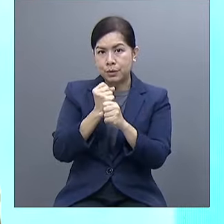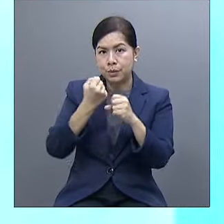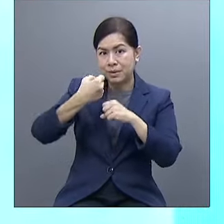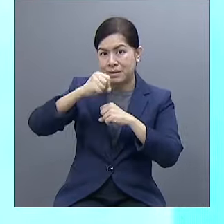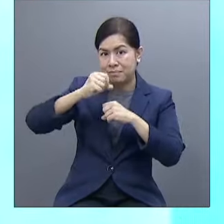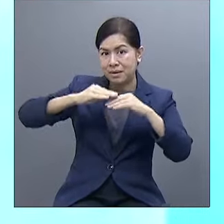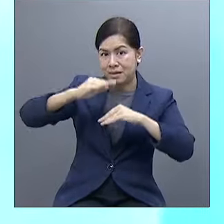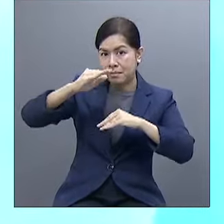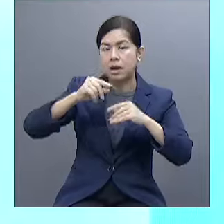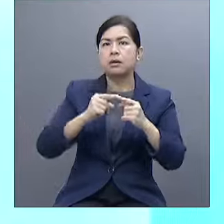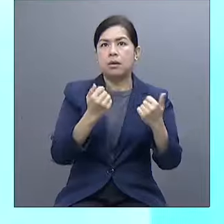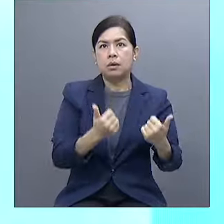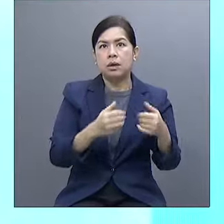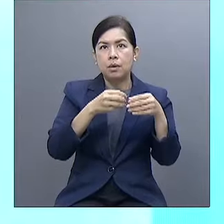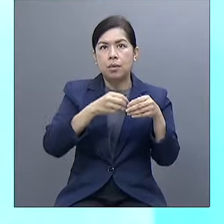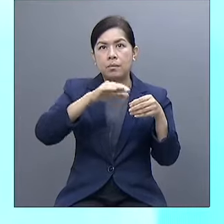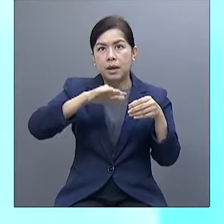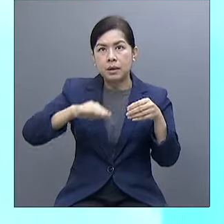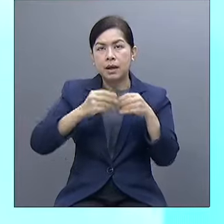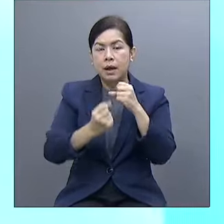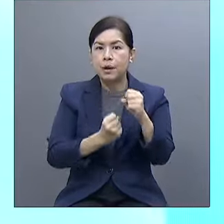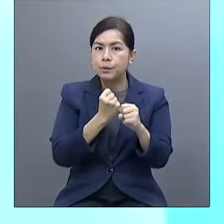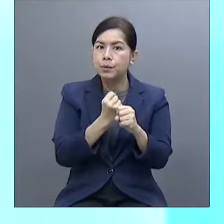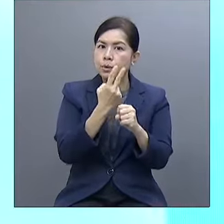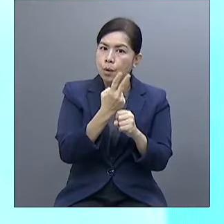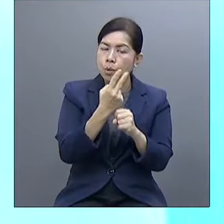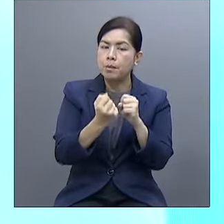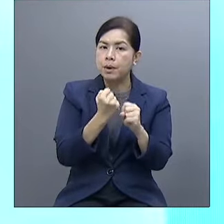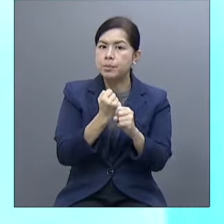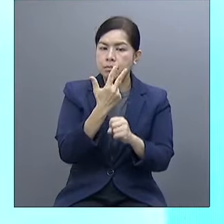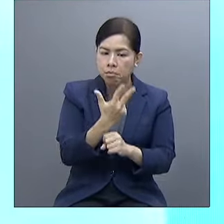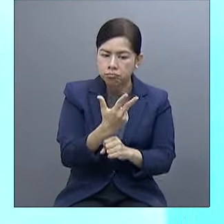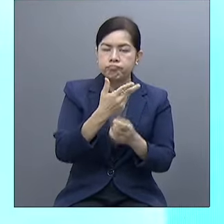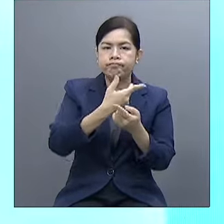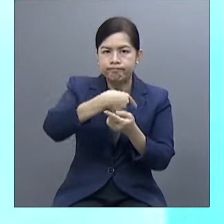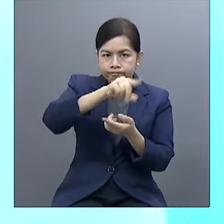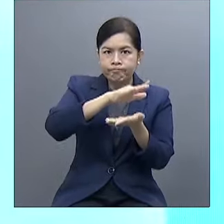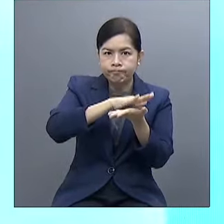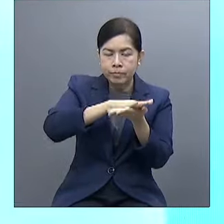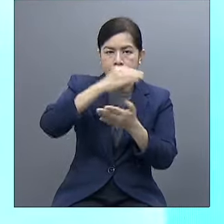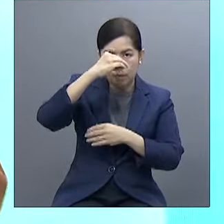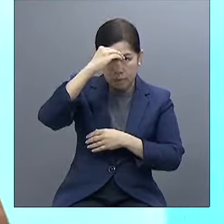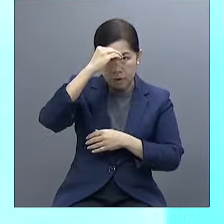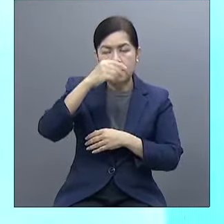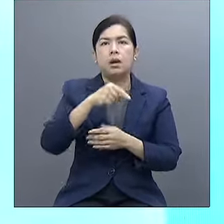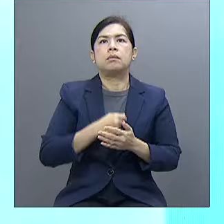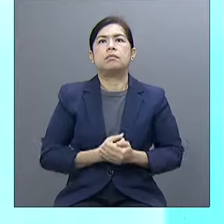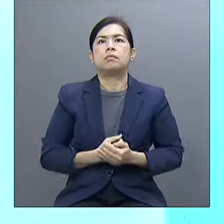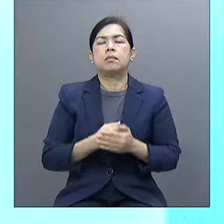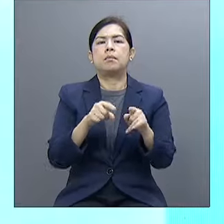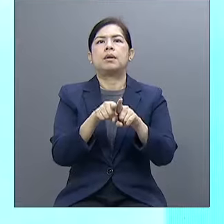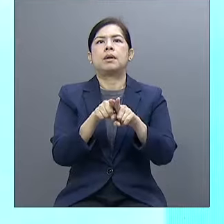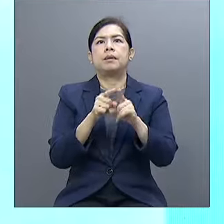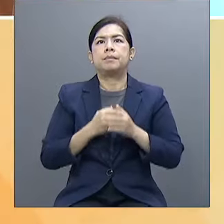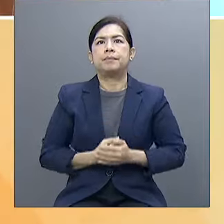ตอนนี้เด็ก3ขวบ2ขวบครึ่งไปโรงเรียนแล้วก็ไม่ใช่เดินไปเหมือนกันเพราะสถิติของเด็กเนี่ยเวล